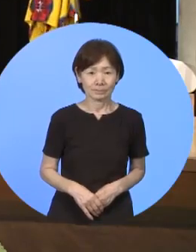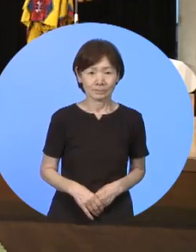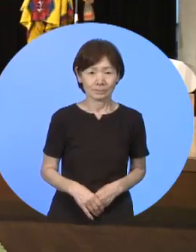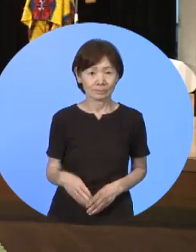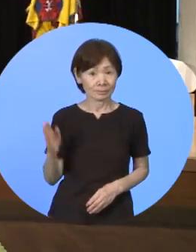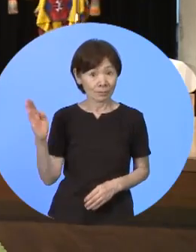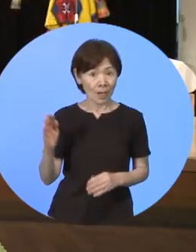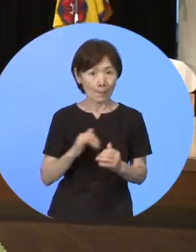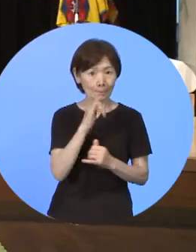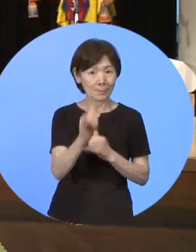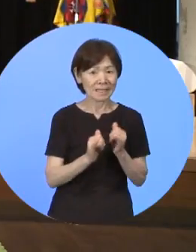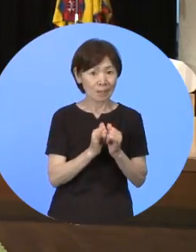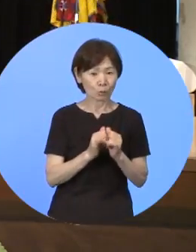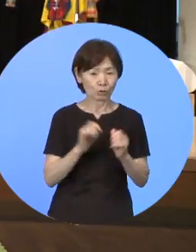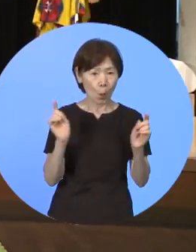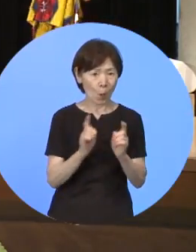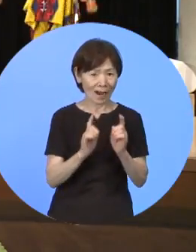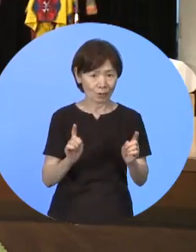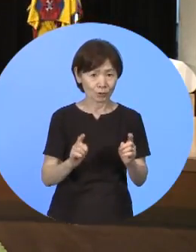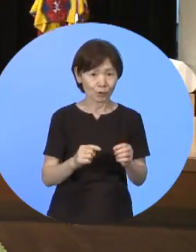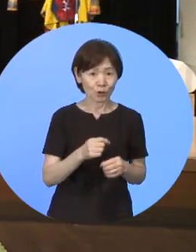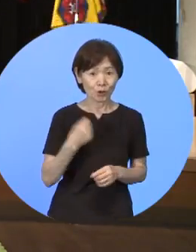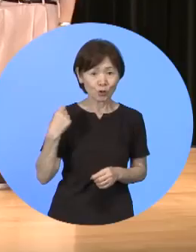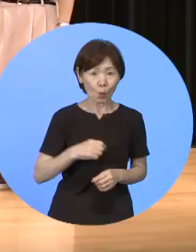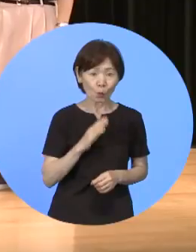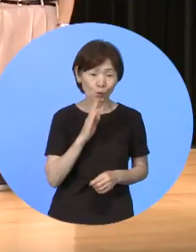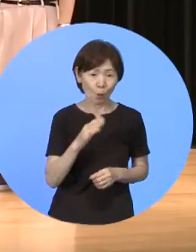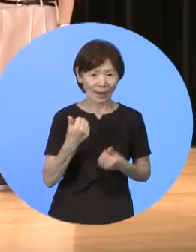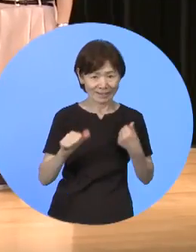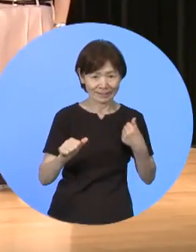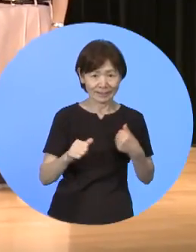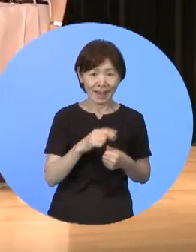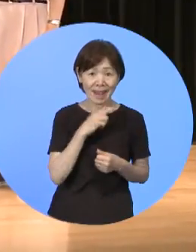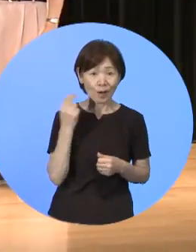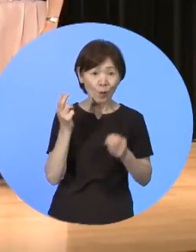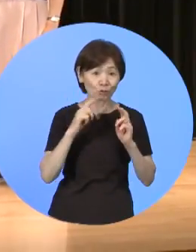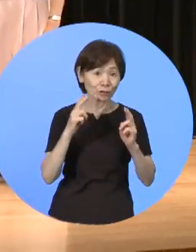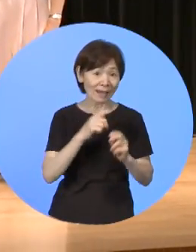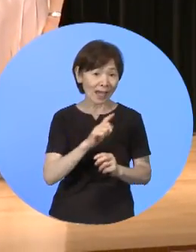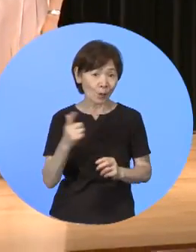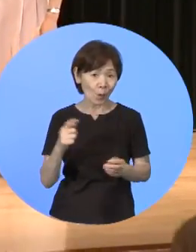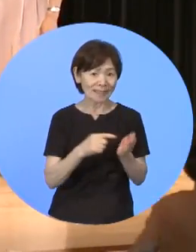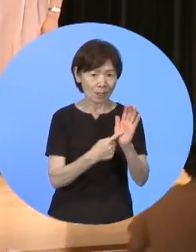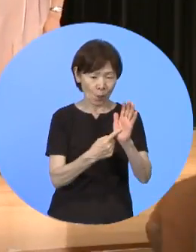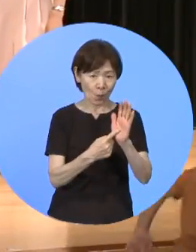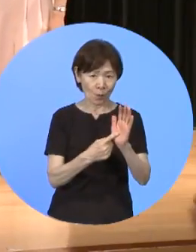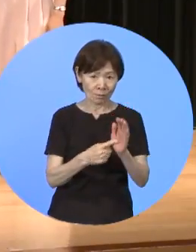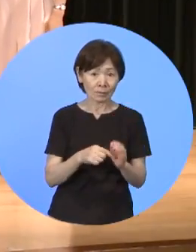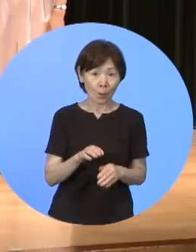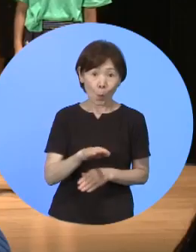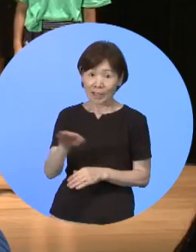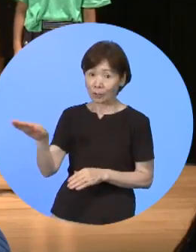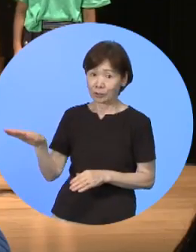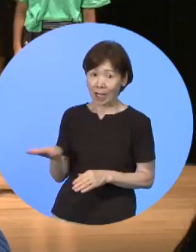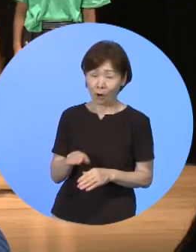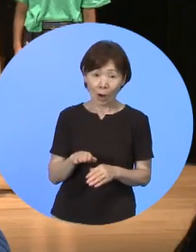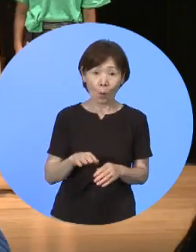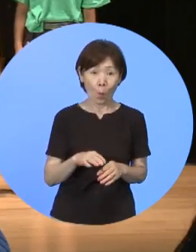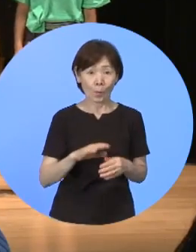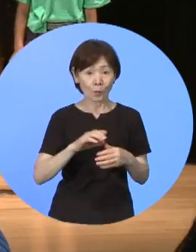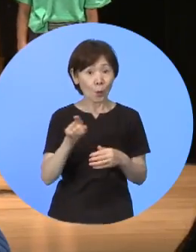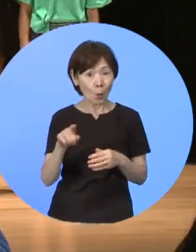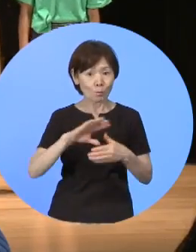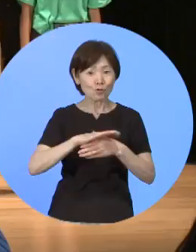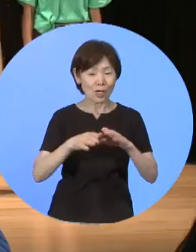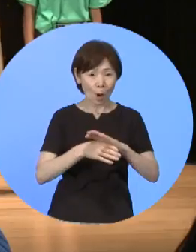ステージでは民族音楽や中国語劇、英語の歌などが披露されました。来場者は外国